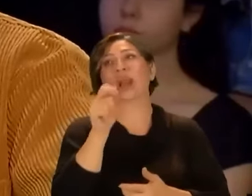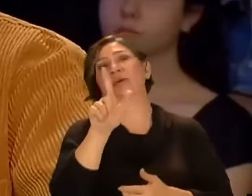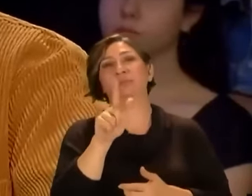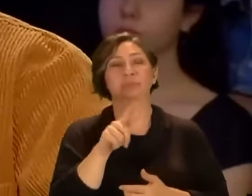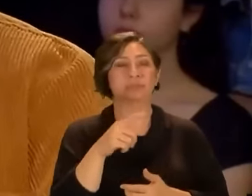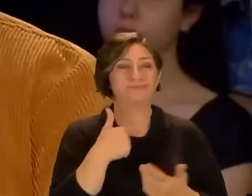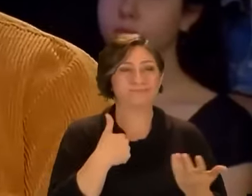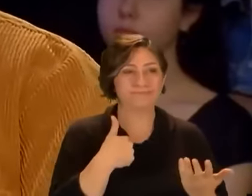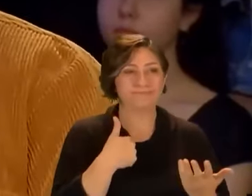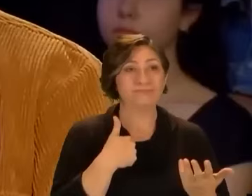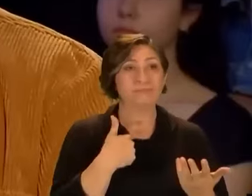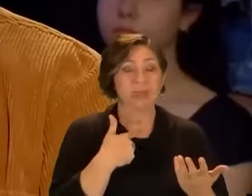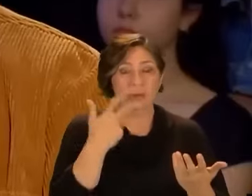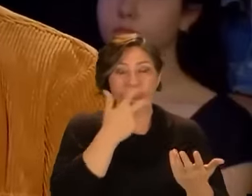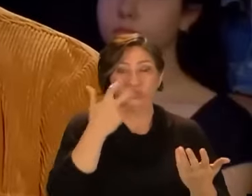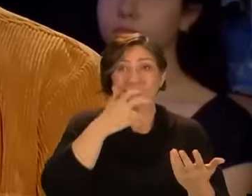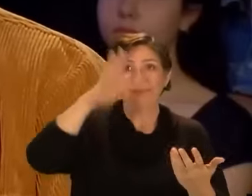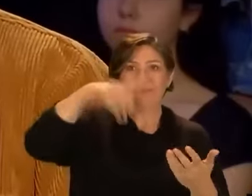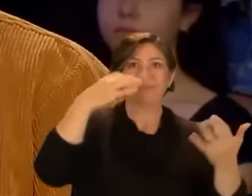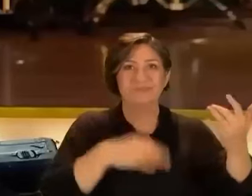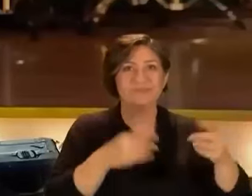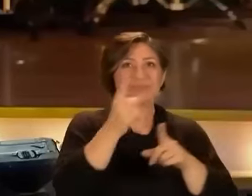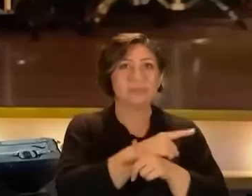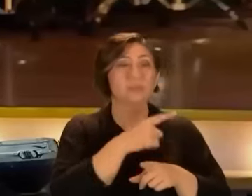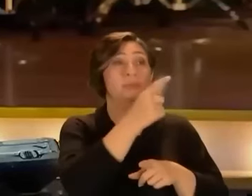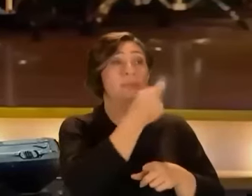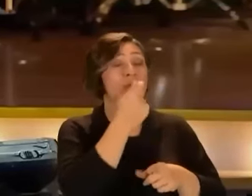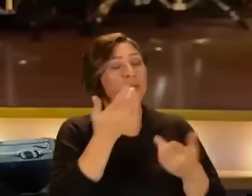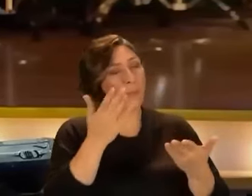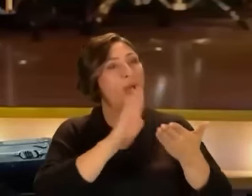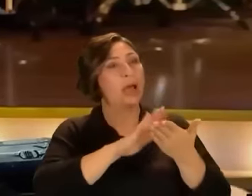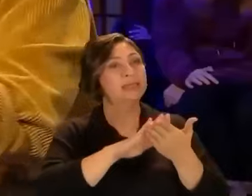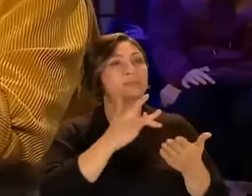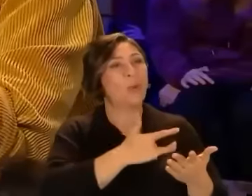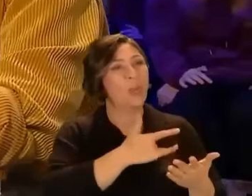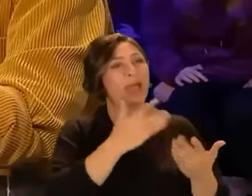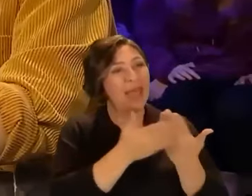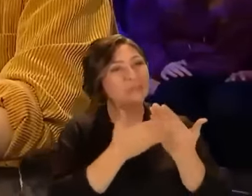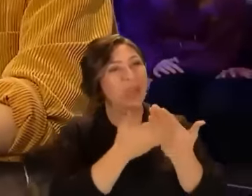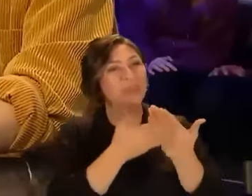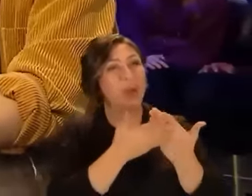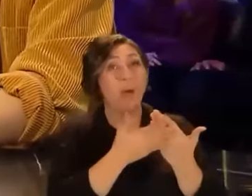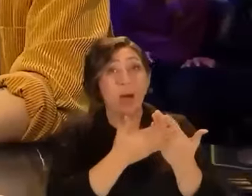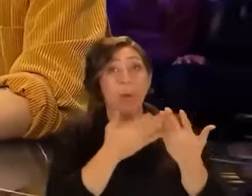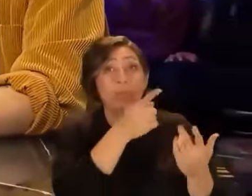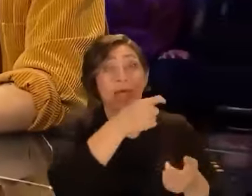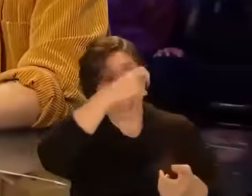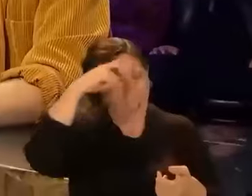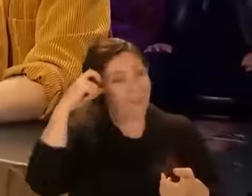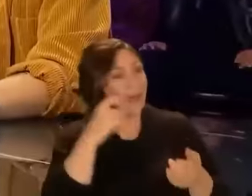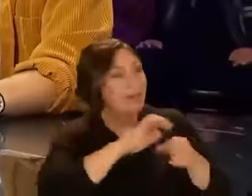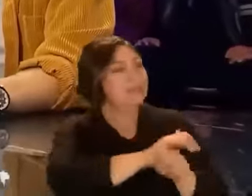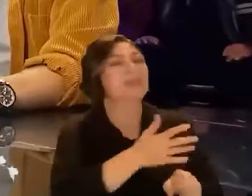lira. İşte müzisyen çağırıyorsun, işte şunu çalalım falan. Tamam, arkadaşlar ne kadar yardımcı olsa da onların da emeğini